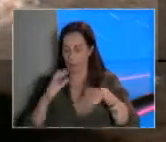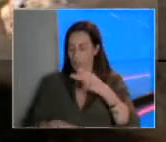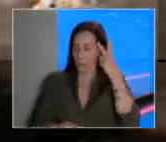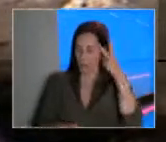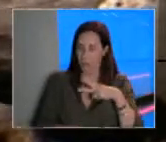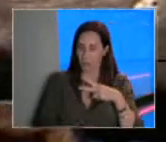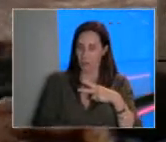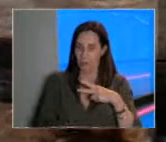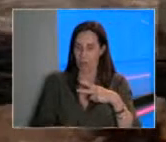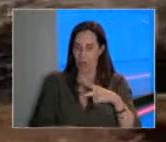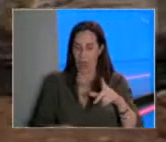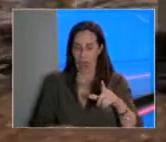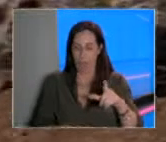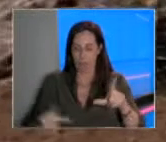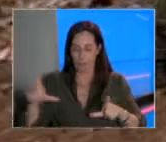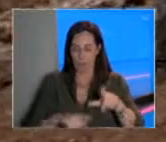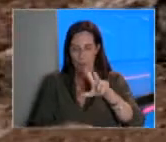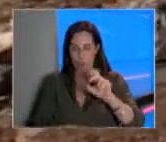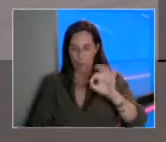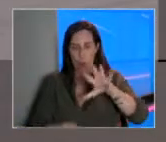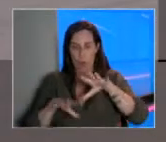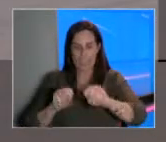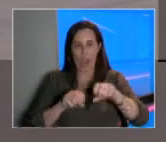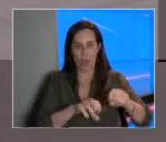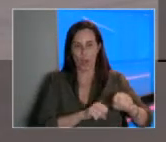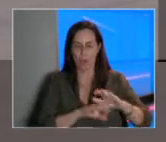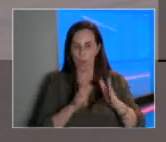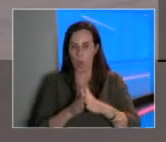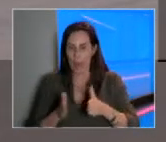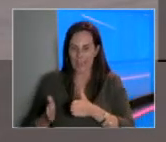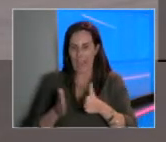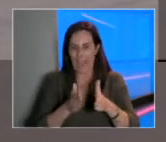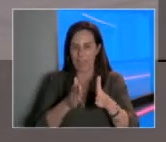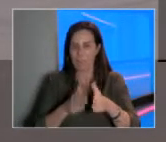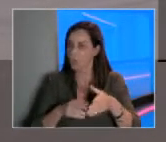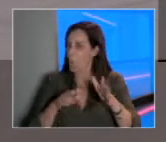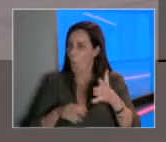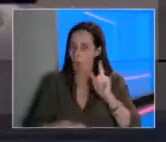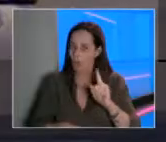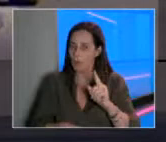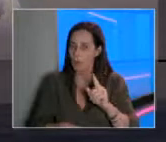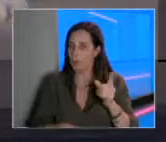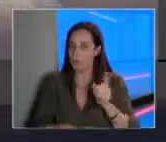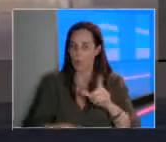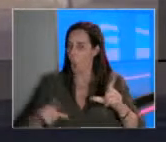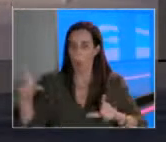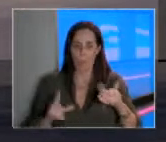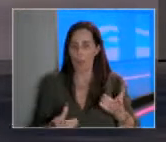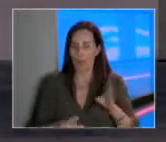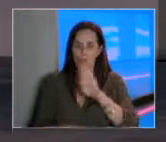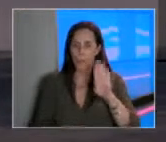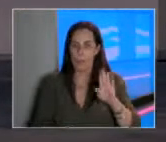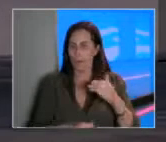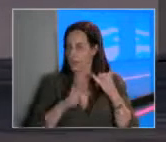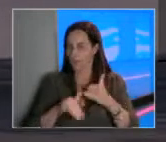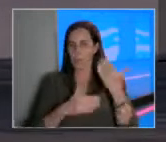בבקשה. שאותה מפה של 30% שבה כל ההתנחלויות וכל הדרכים אליהם, יכול להיות שהיא לא המפה שנתניהו